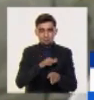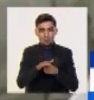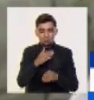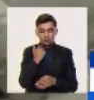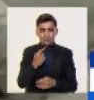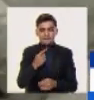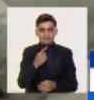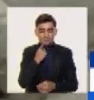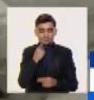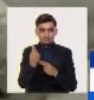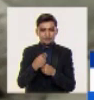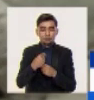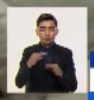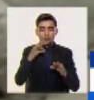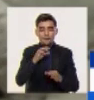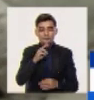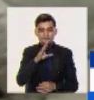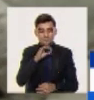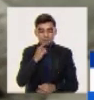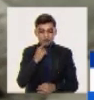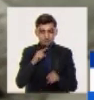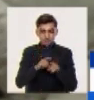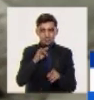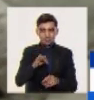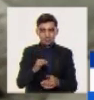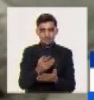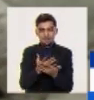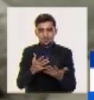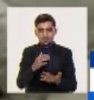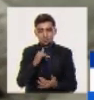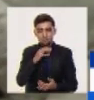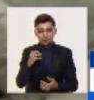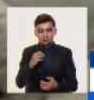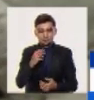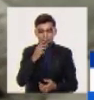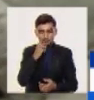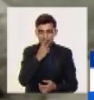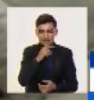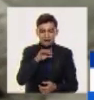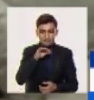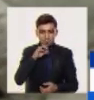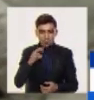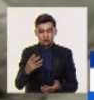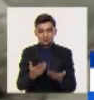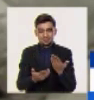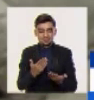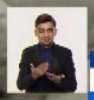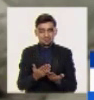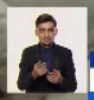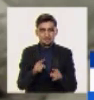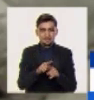воспитывать вкус. То есть берут, допустим, какие-то уже известные запахи, допустим, да, там лимон там, или какой-нибудь,